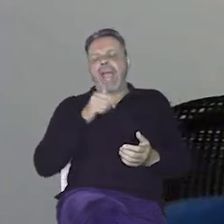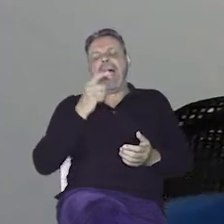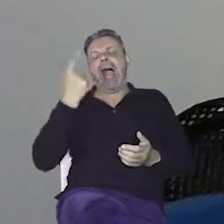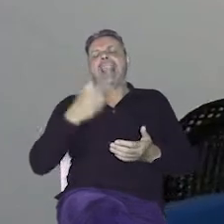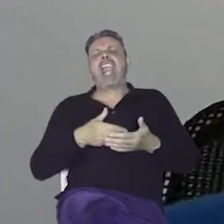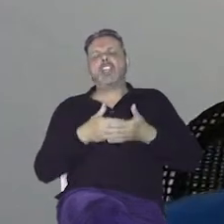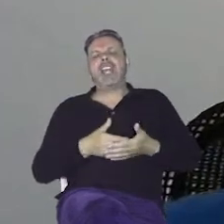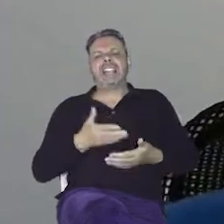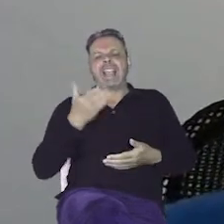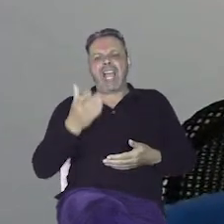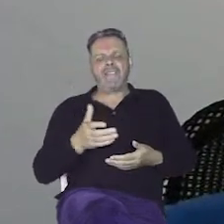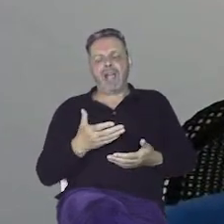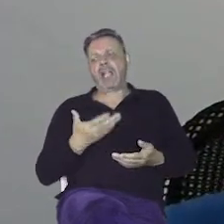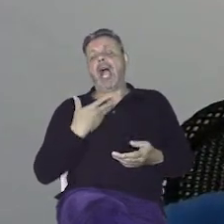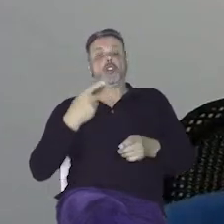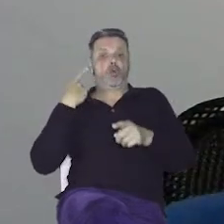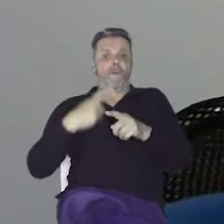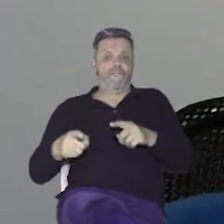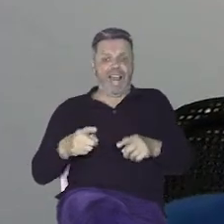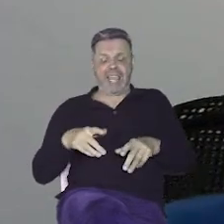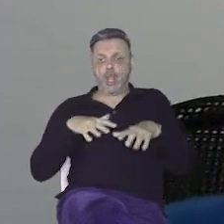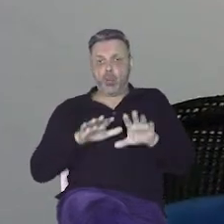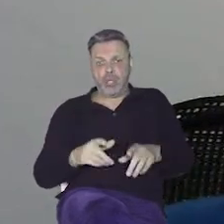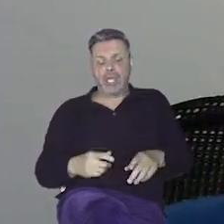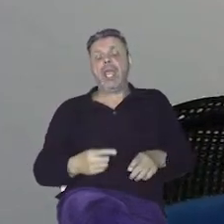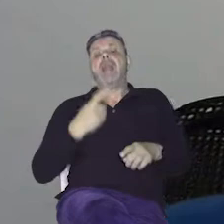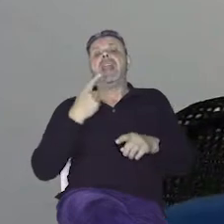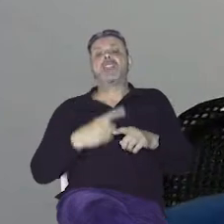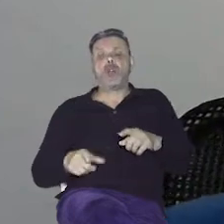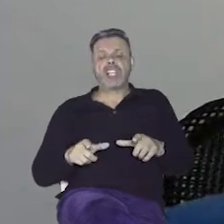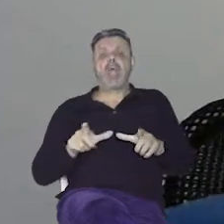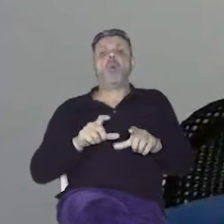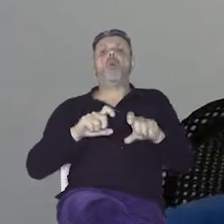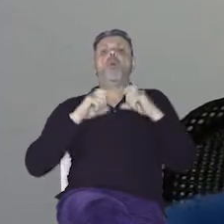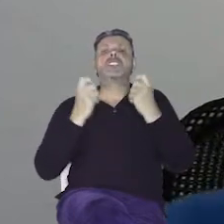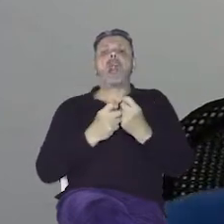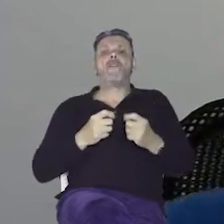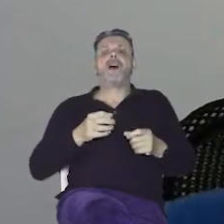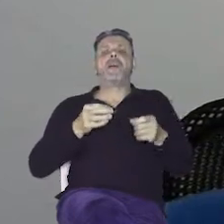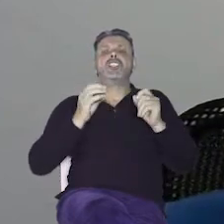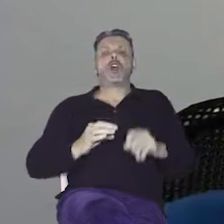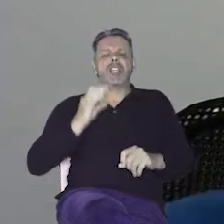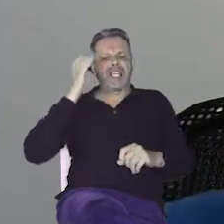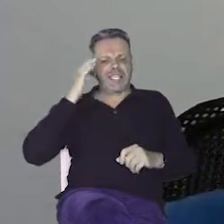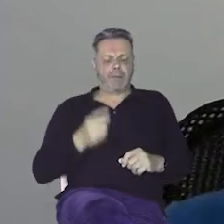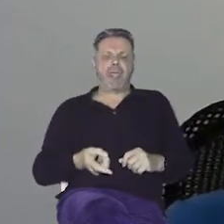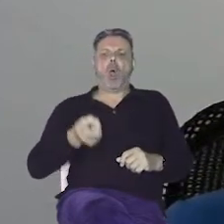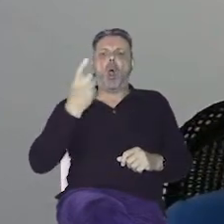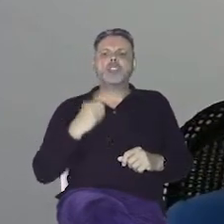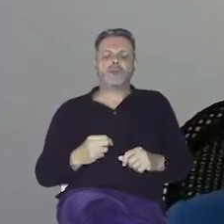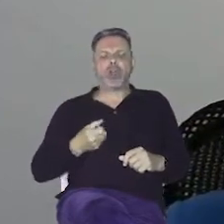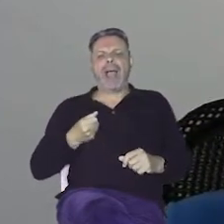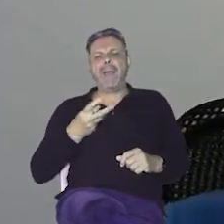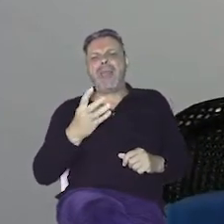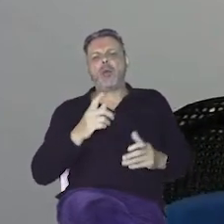takva, i kao što nedostaje kadra u bolnicama, nedostaje i u ustanovama socijalne skrbi. Osim toga, nekoliko